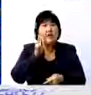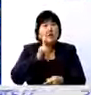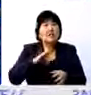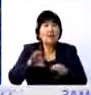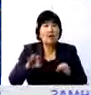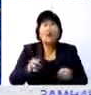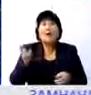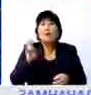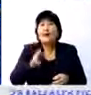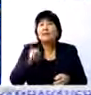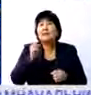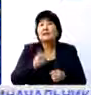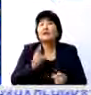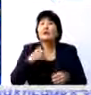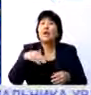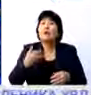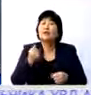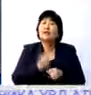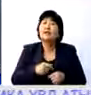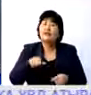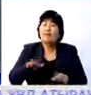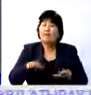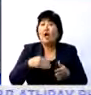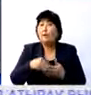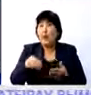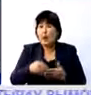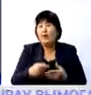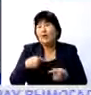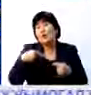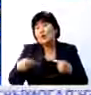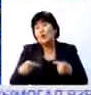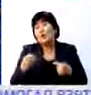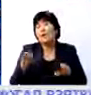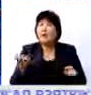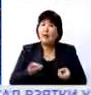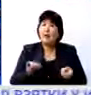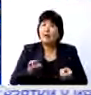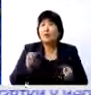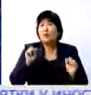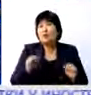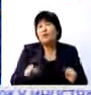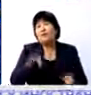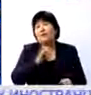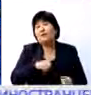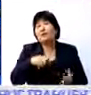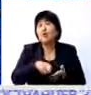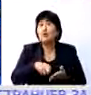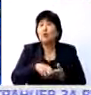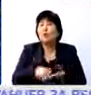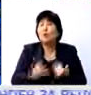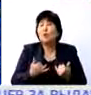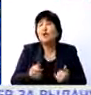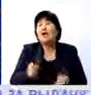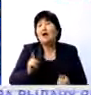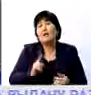проект. Посетители центра, с одной стороны, делают в нашем центре покупки, с другой, при необходимости, могут воспользоваться почтовыми услугами.